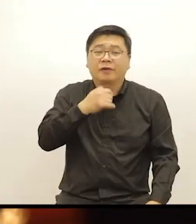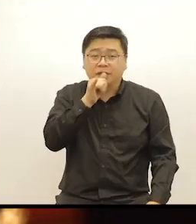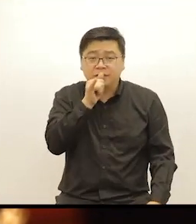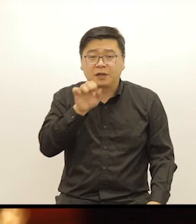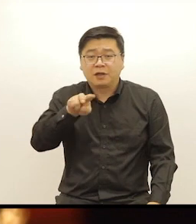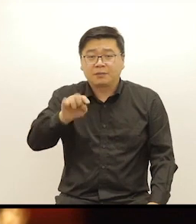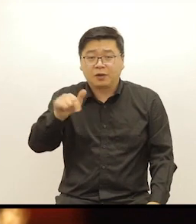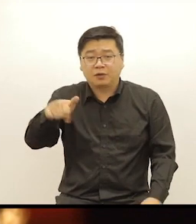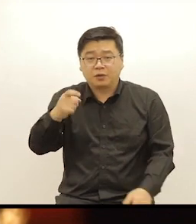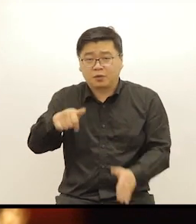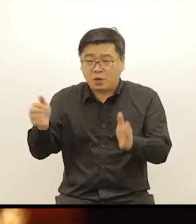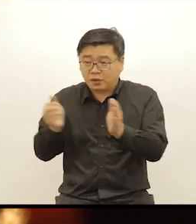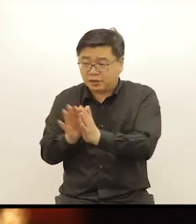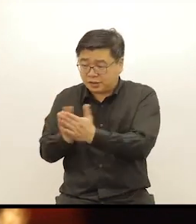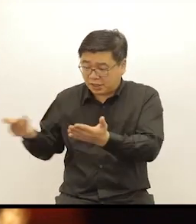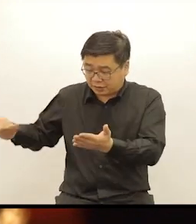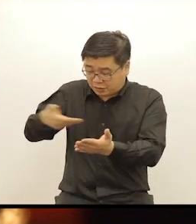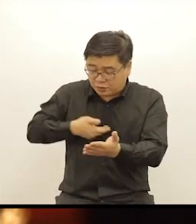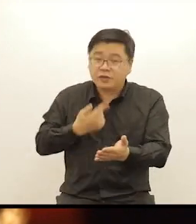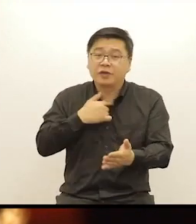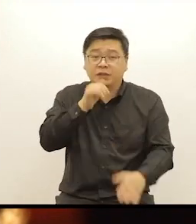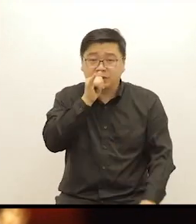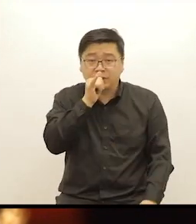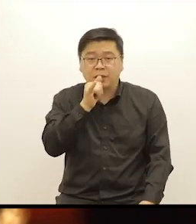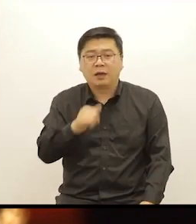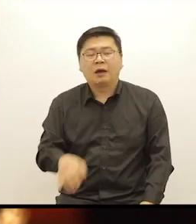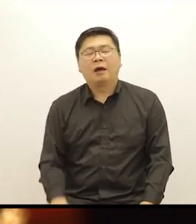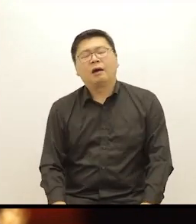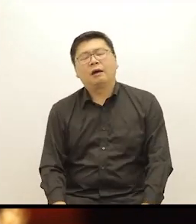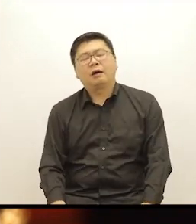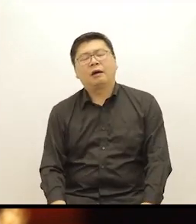네. 적이 있었는데 아유.